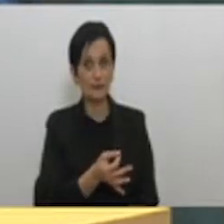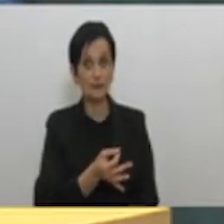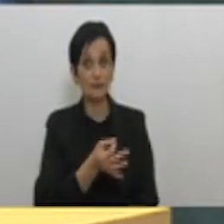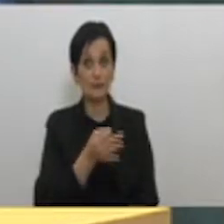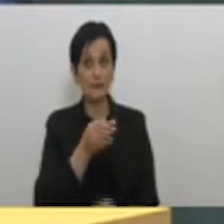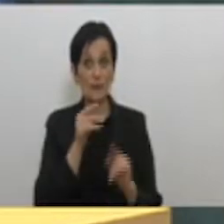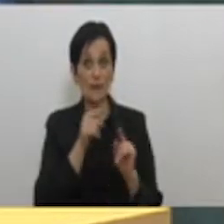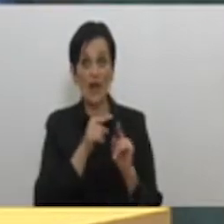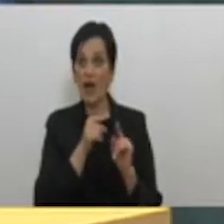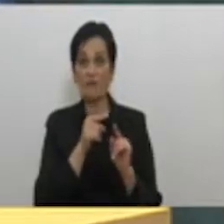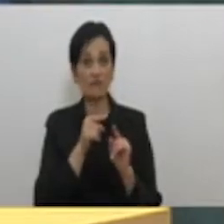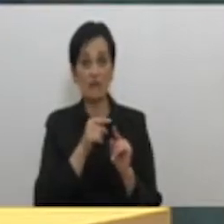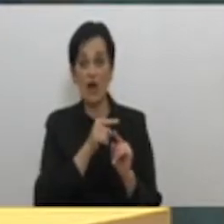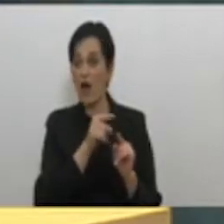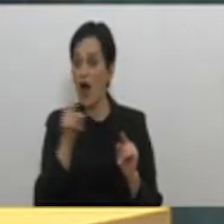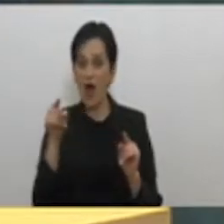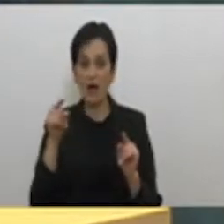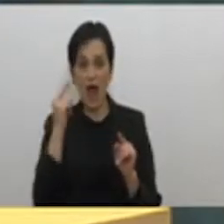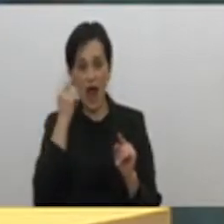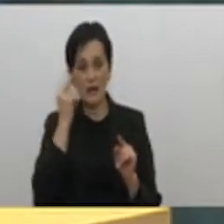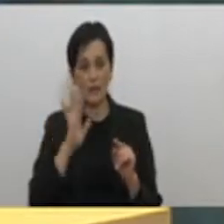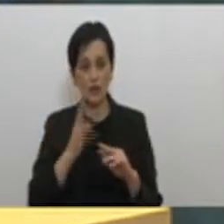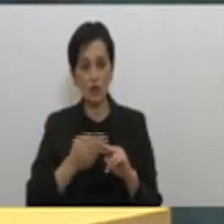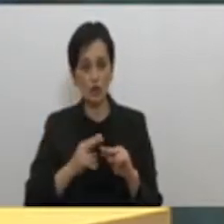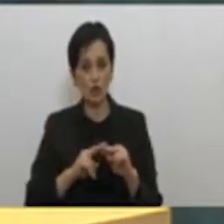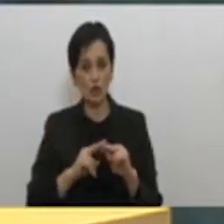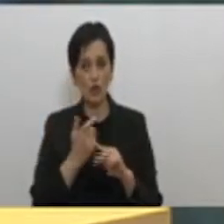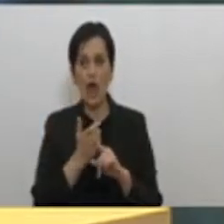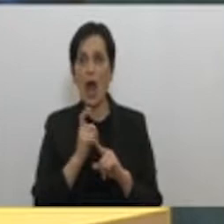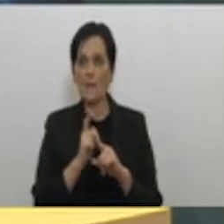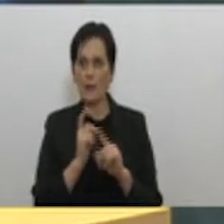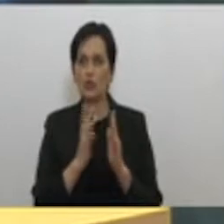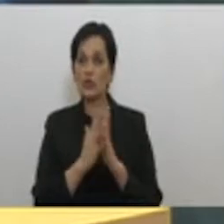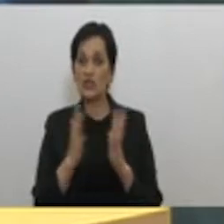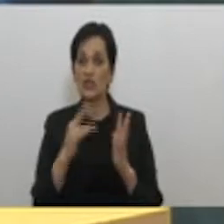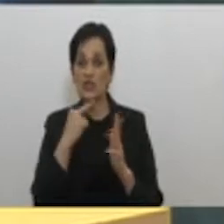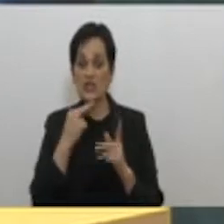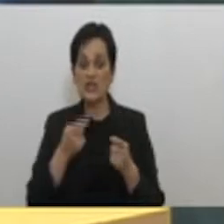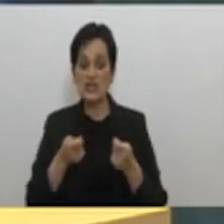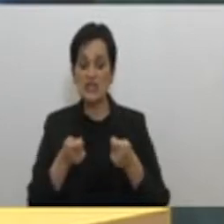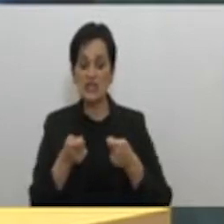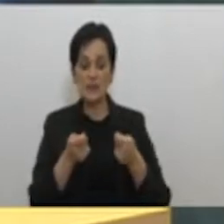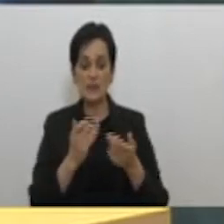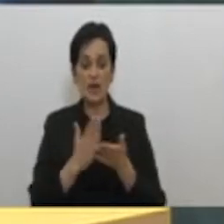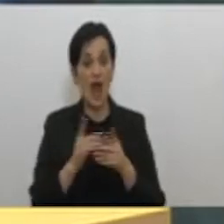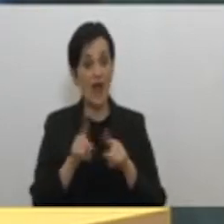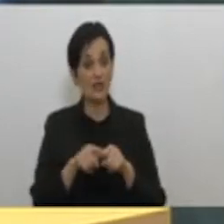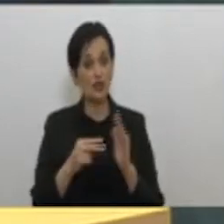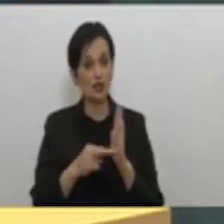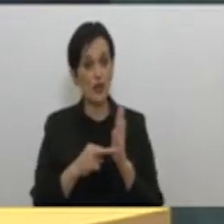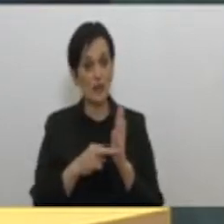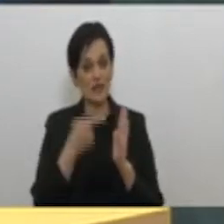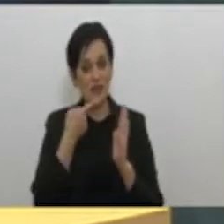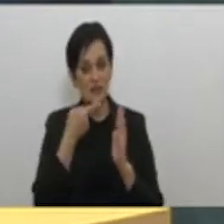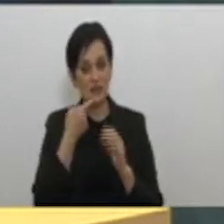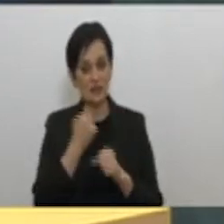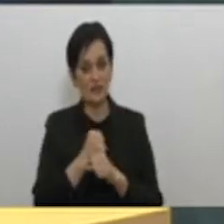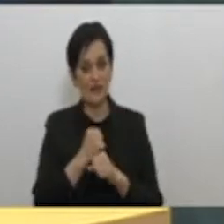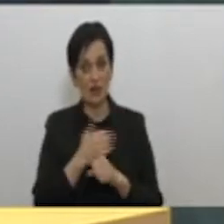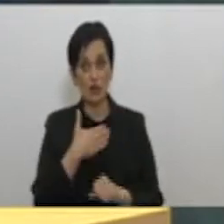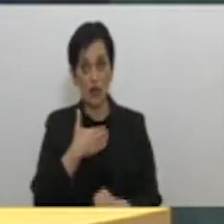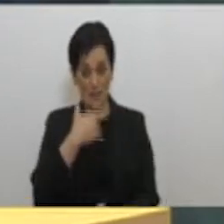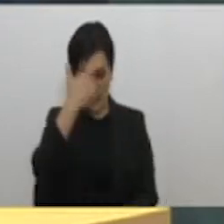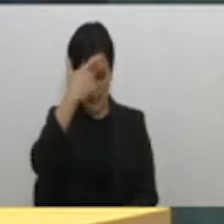ამაზე არ ფიქრობს აქ არავინ. ამიტომ ძალიან დიდი სიფრთხილეა საჭირო, როცა ესეთ შეფასებებს ვაკეთებ. მე ჩემ თავზე